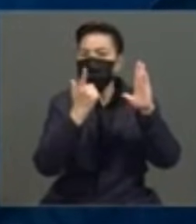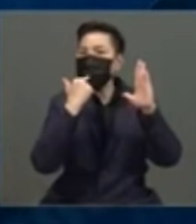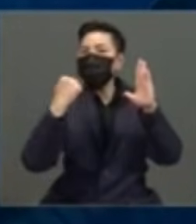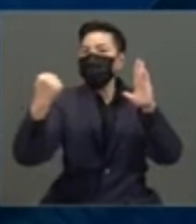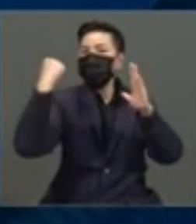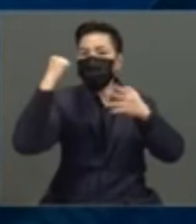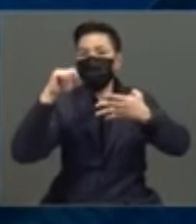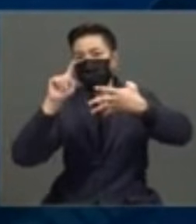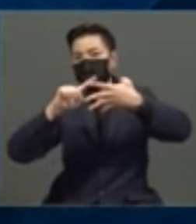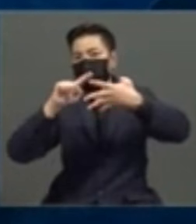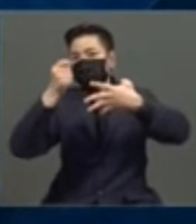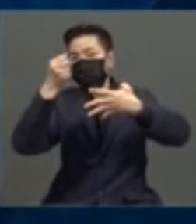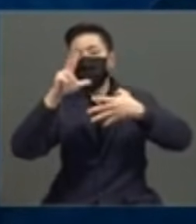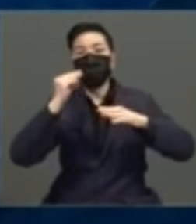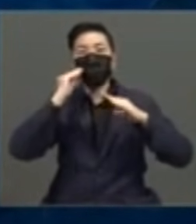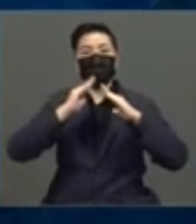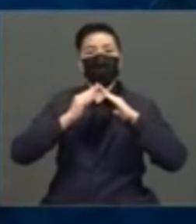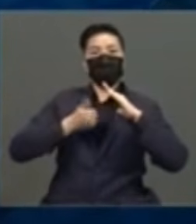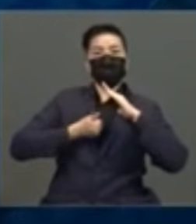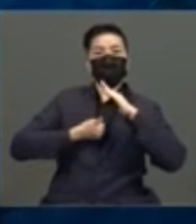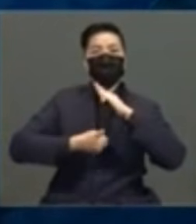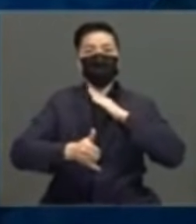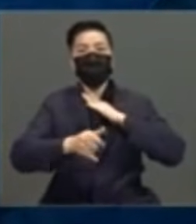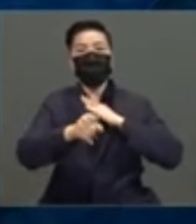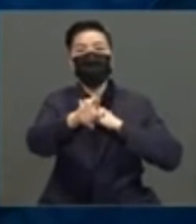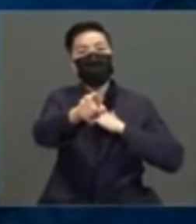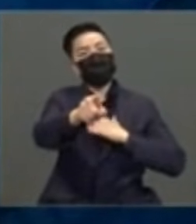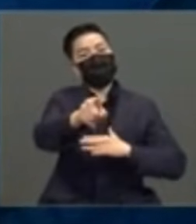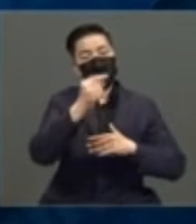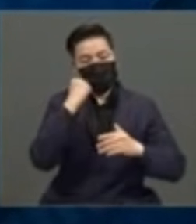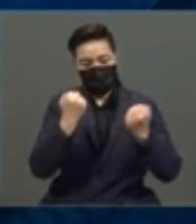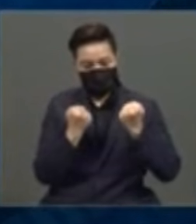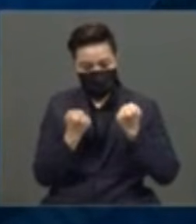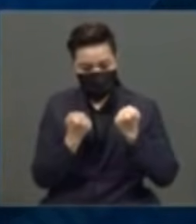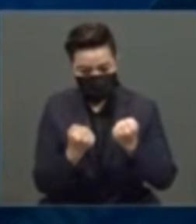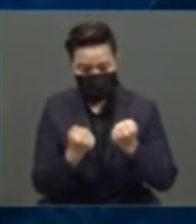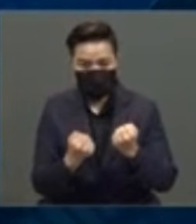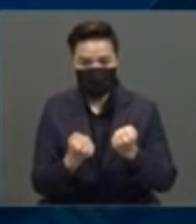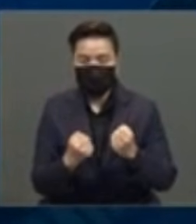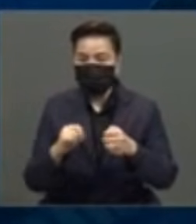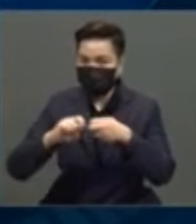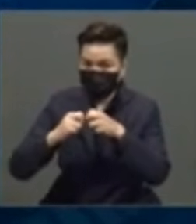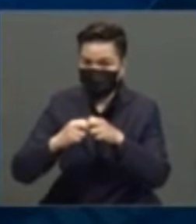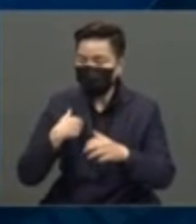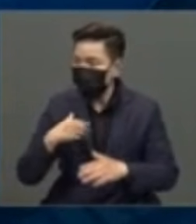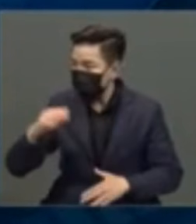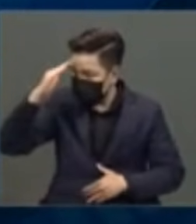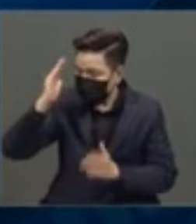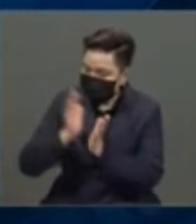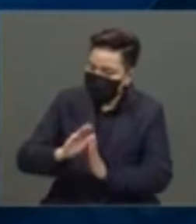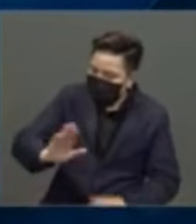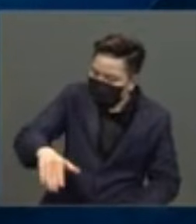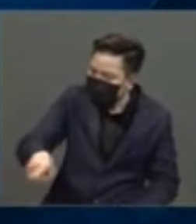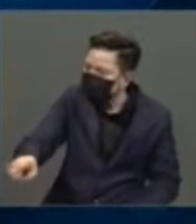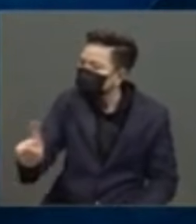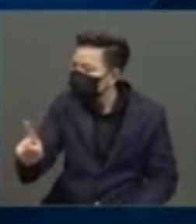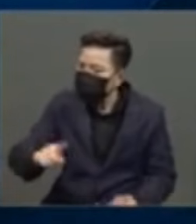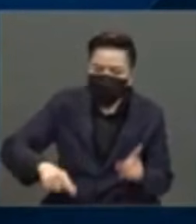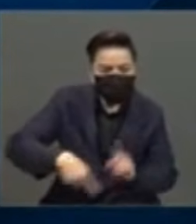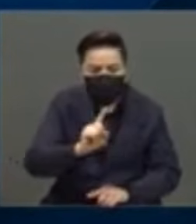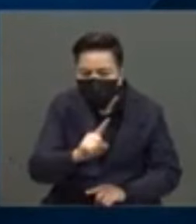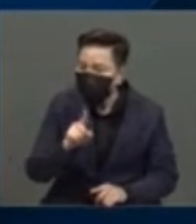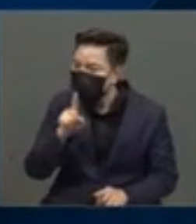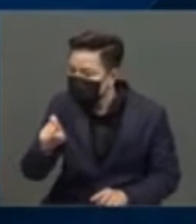คำนี้แล้วกันนะครับถ้าจะออกข้างนอกท่านจะมีความได้รับความไม่สะดวกมากมายนะครับเพราะว่าจะมีการตั้งด่